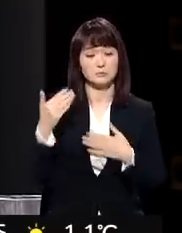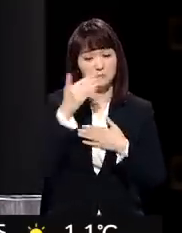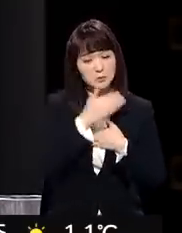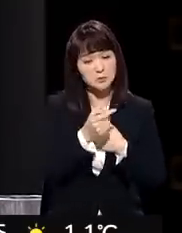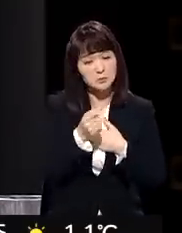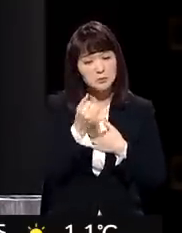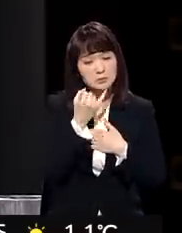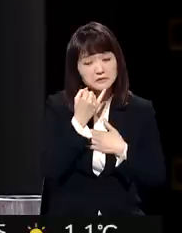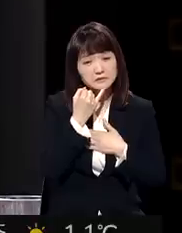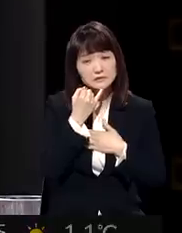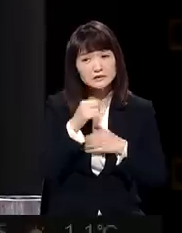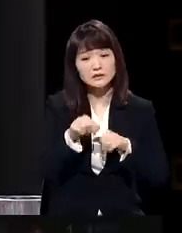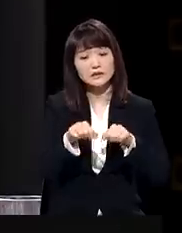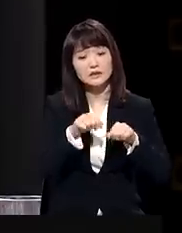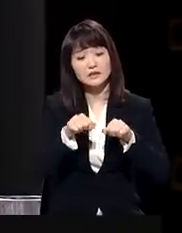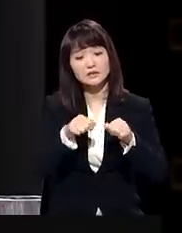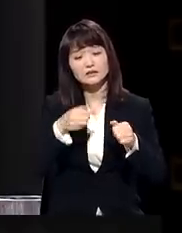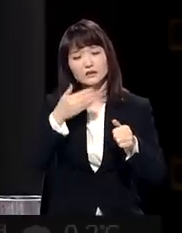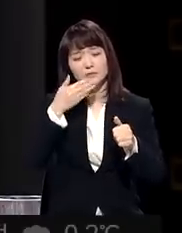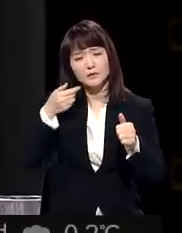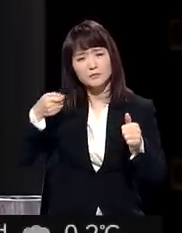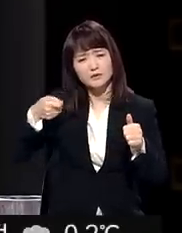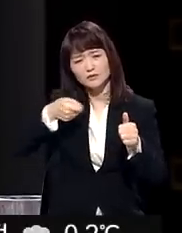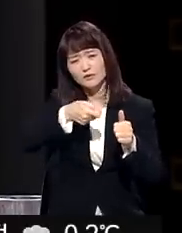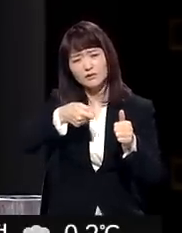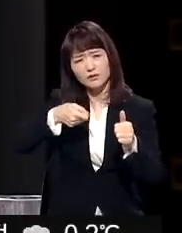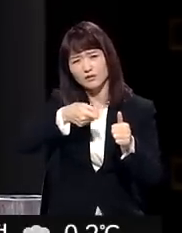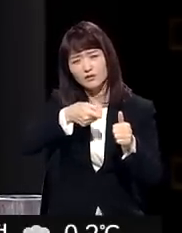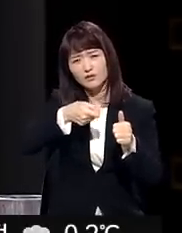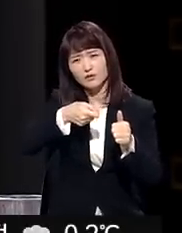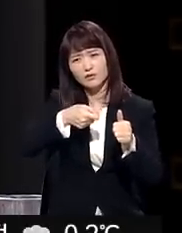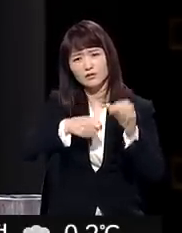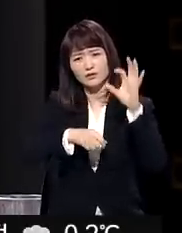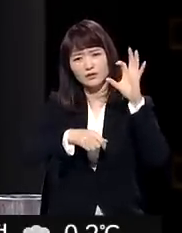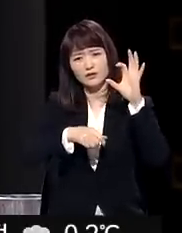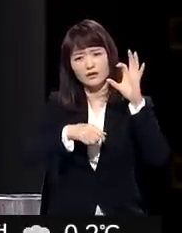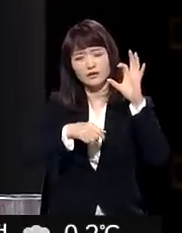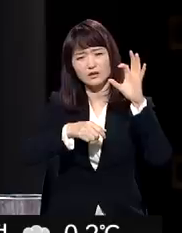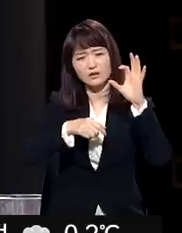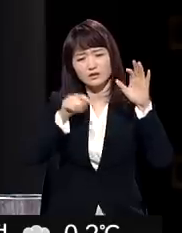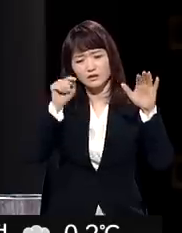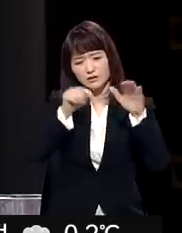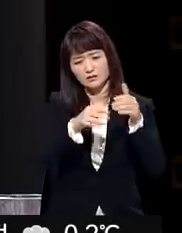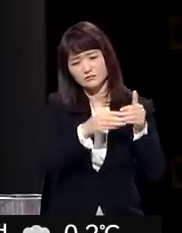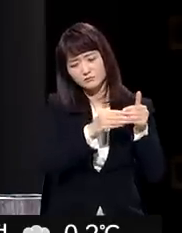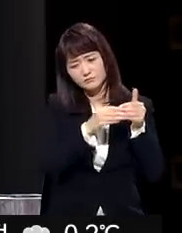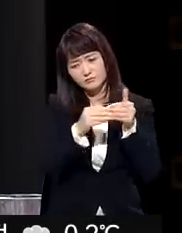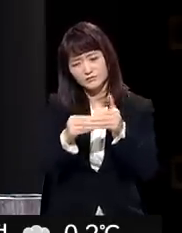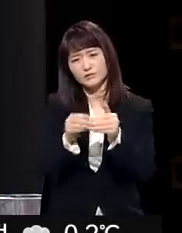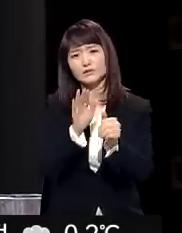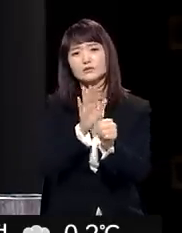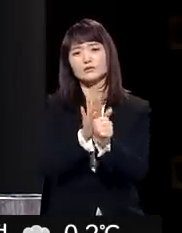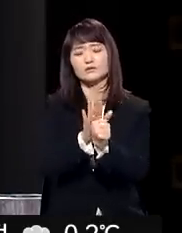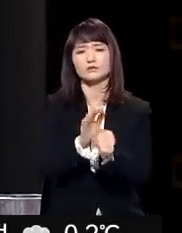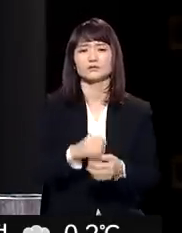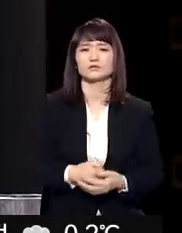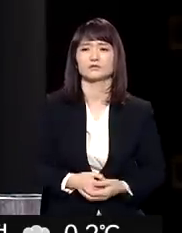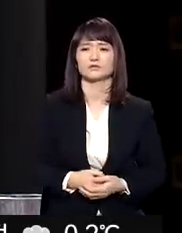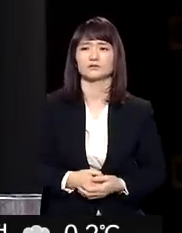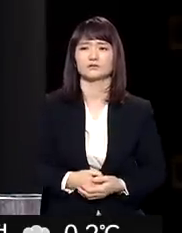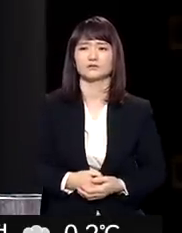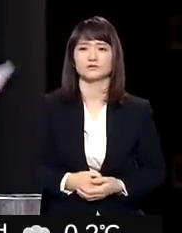이제 움 또 먹여줘야 되죠 화장실 갈 때도 다 부축해 줘야 되죠 세상에 이렇게까지